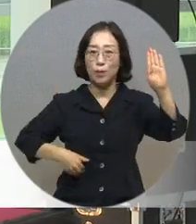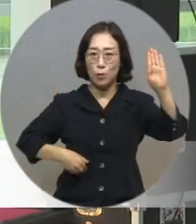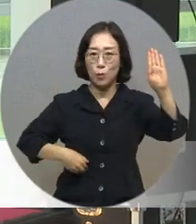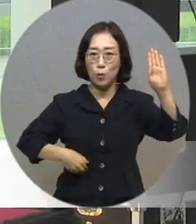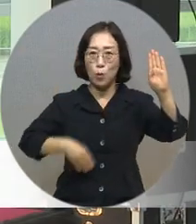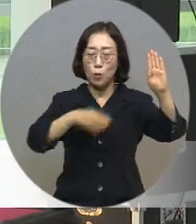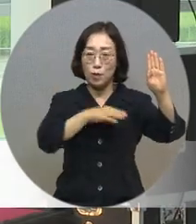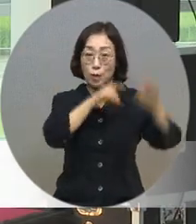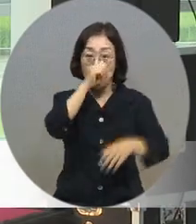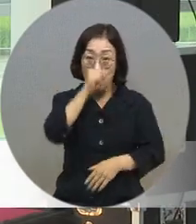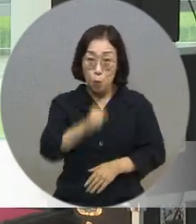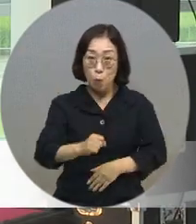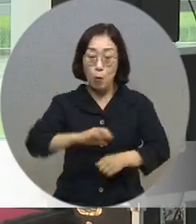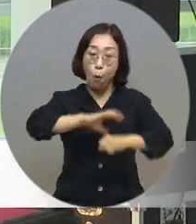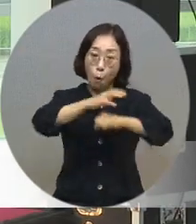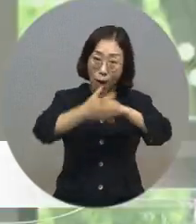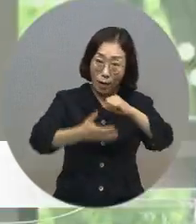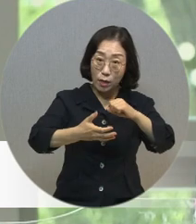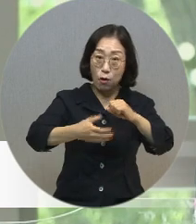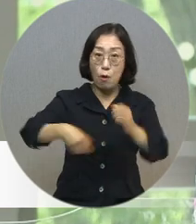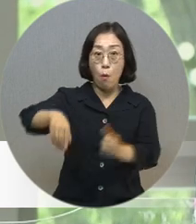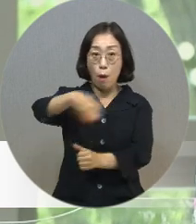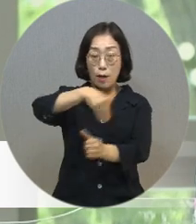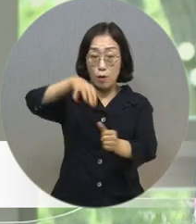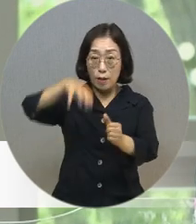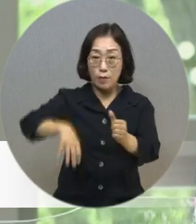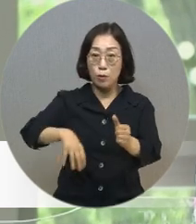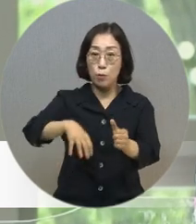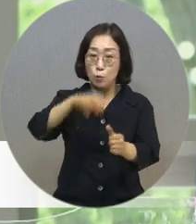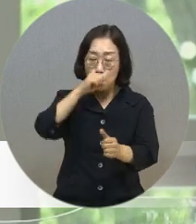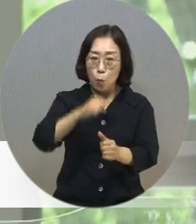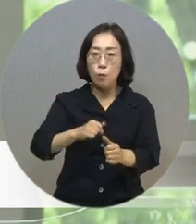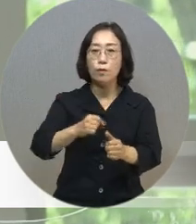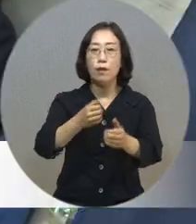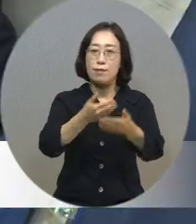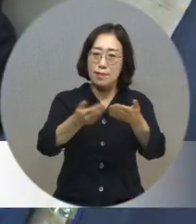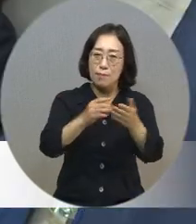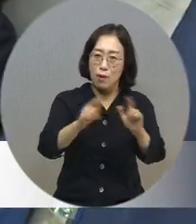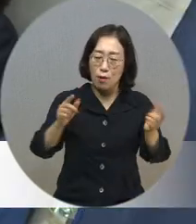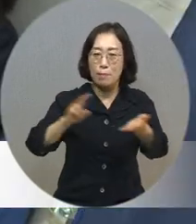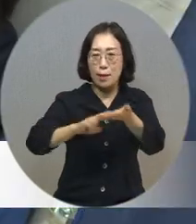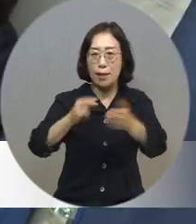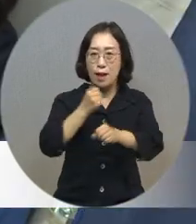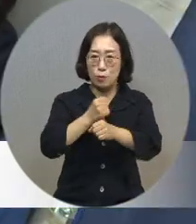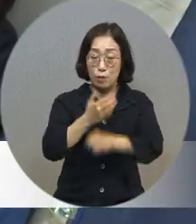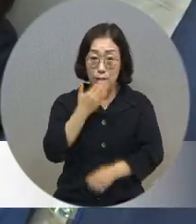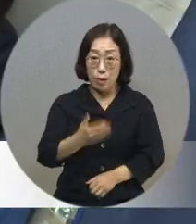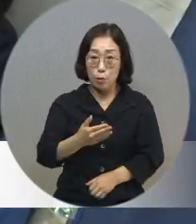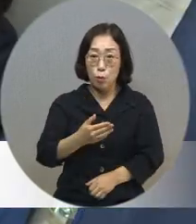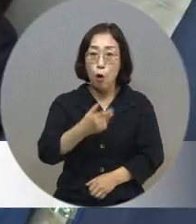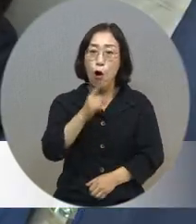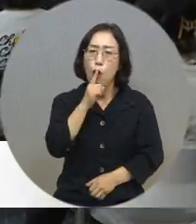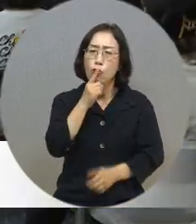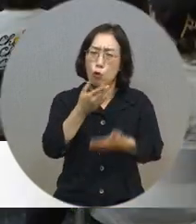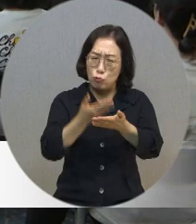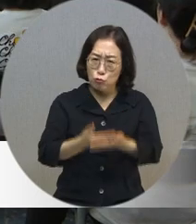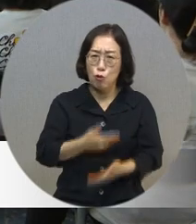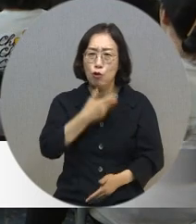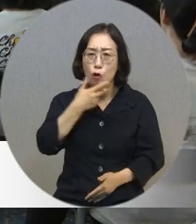환경에서 최고의 파트너들과 작품을 만들 수 있다 영어 공부도 병행하고